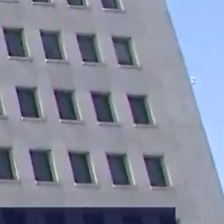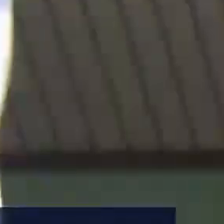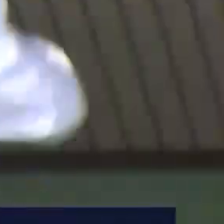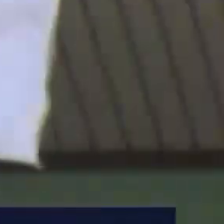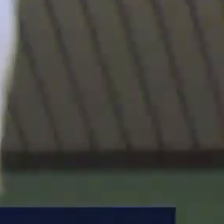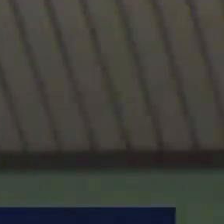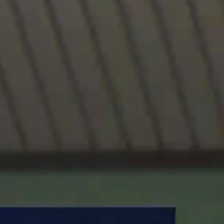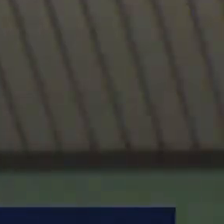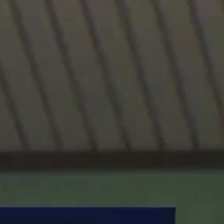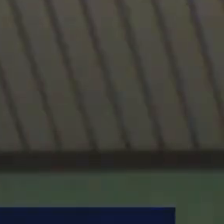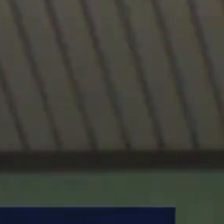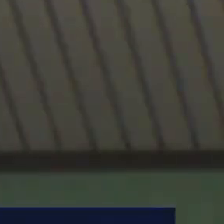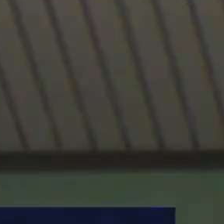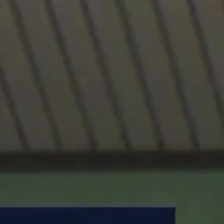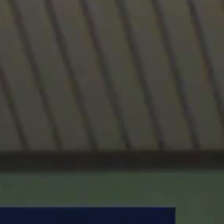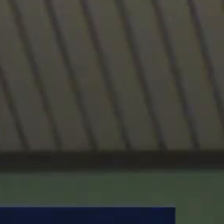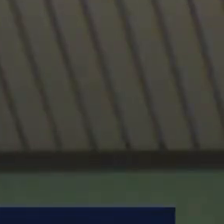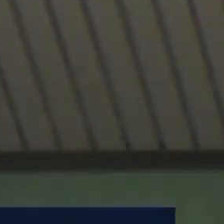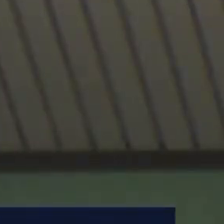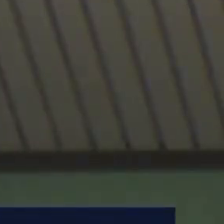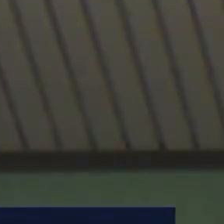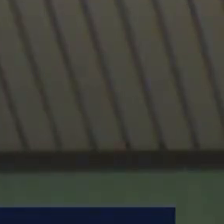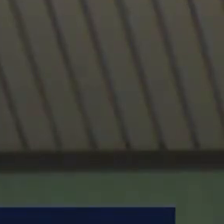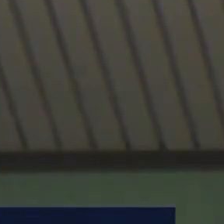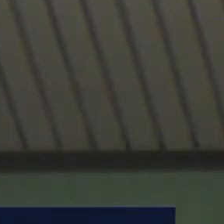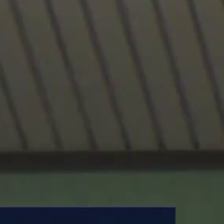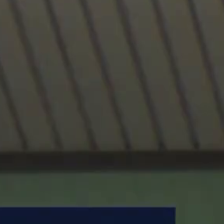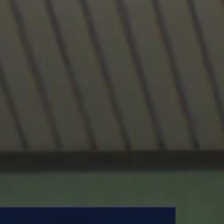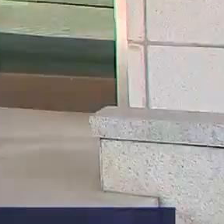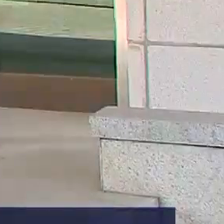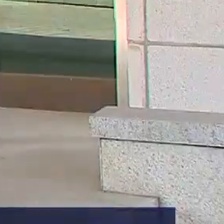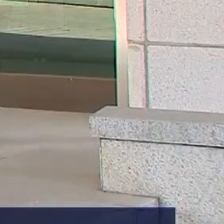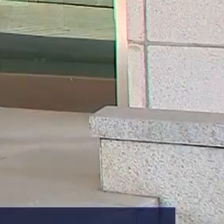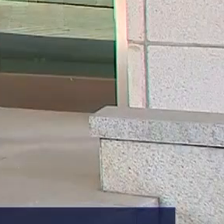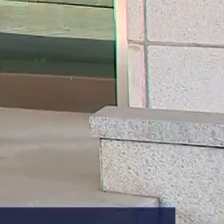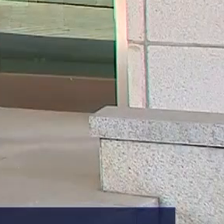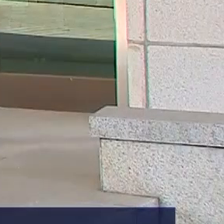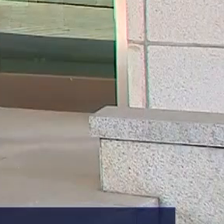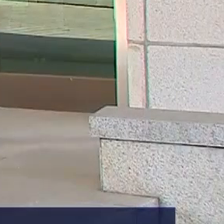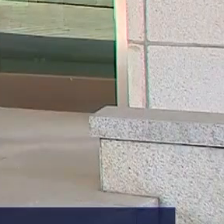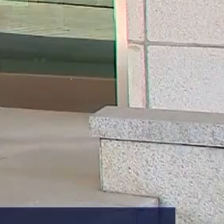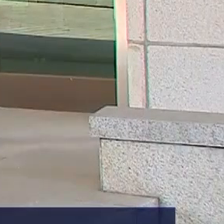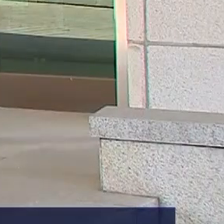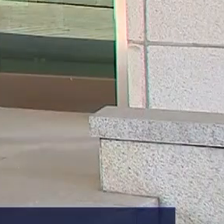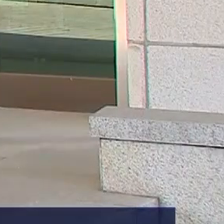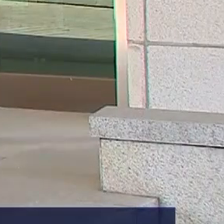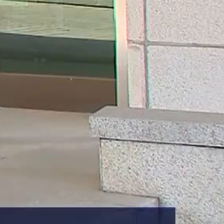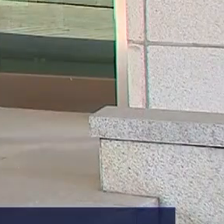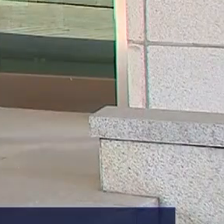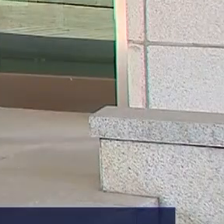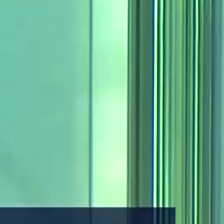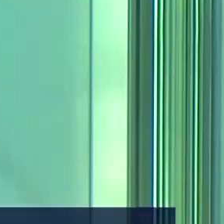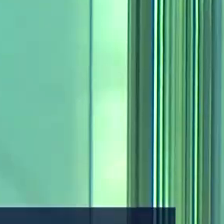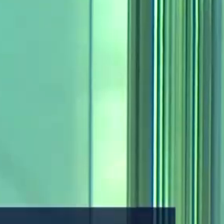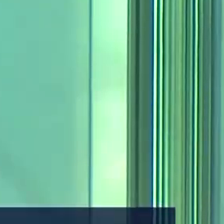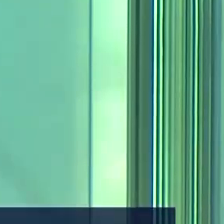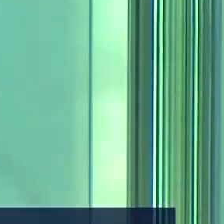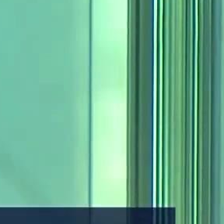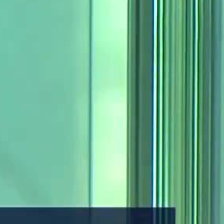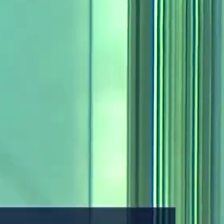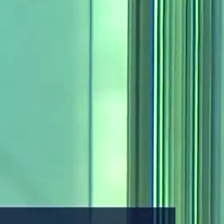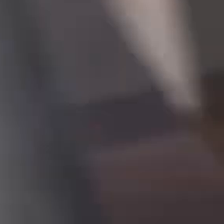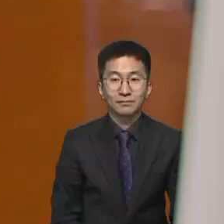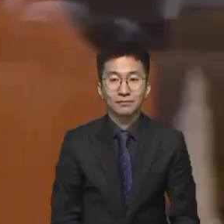국회 출석 여부와 내일 출근 여부에 대해 내부 논의 후에 공지하겠다고 밝혔습니다. SBS 한소희입니다.